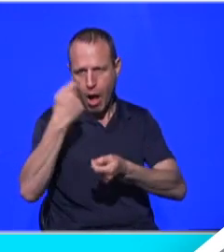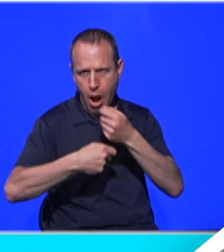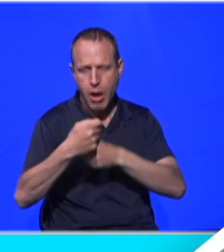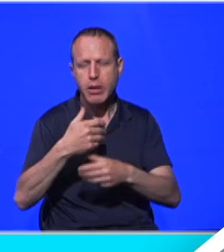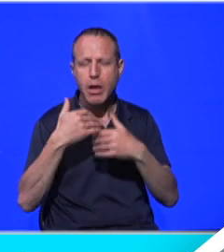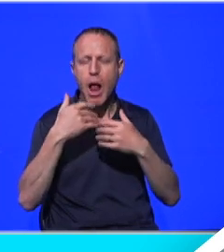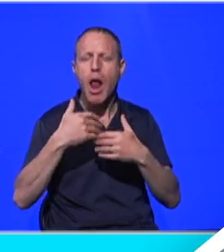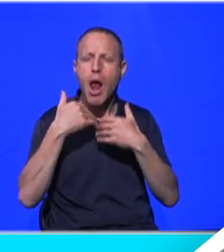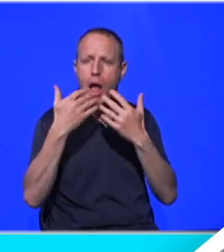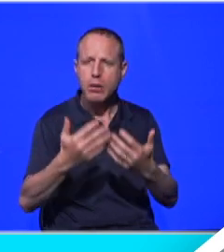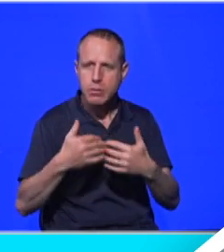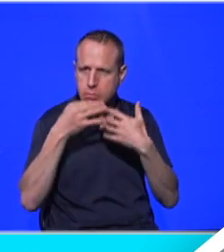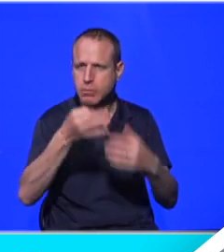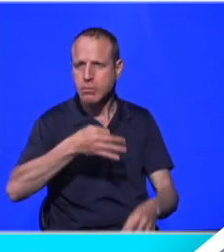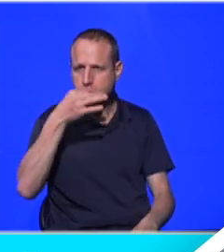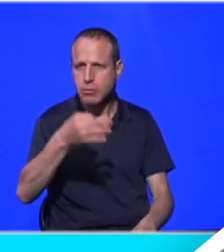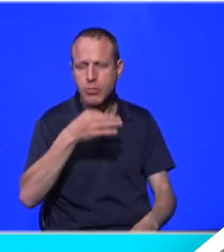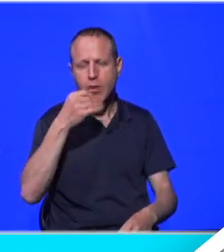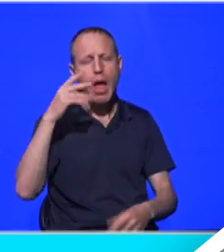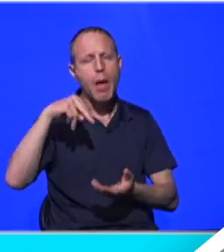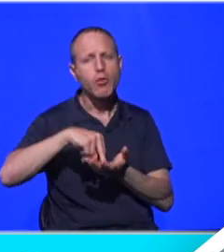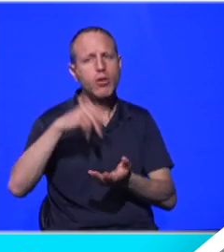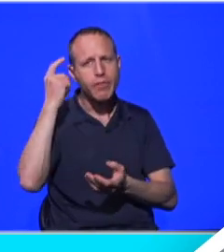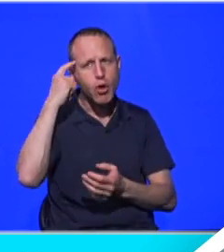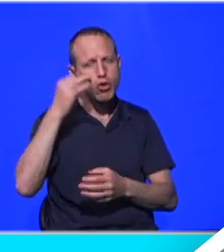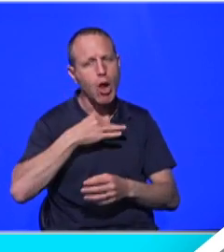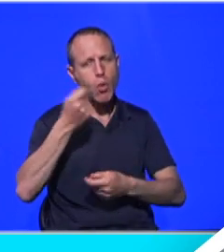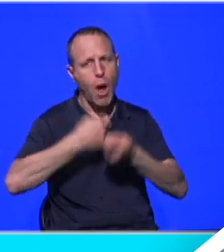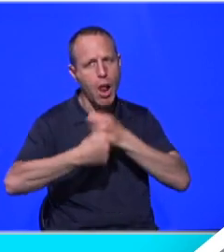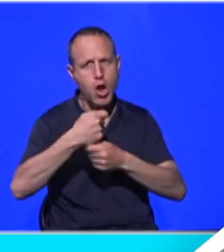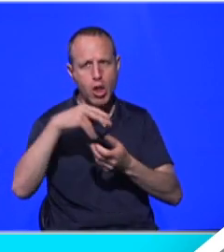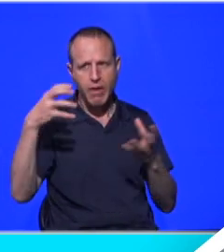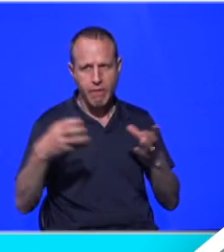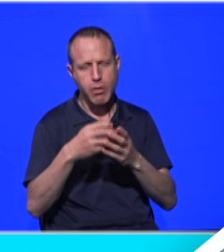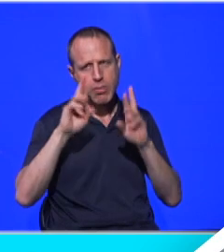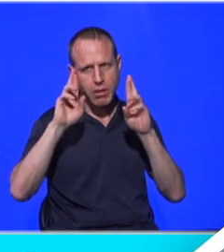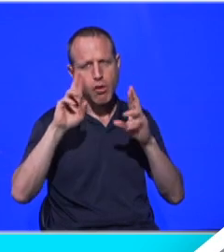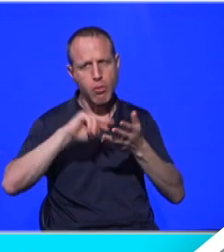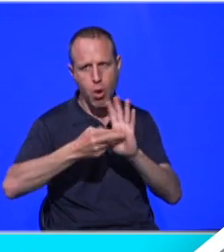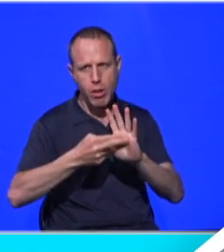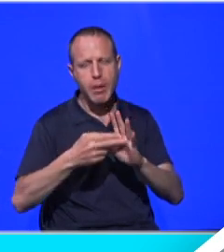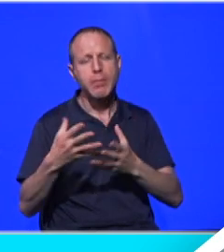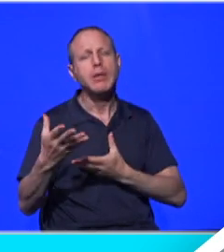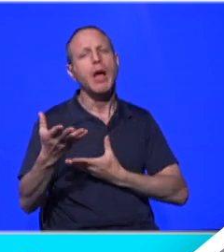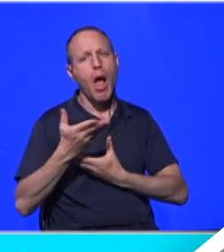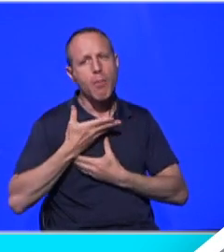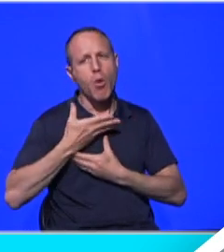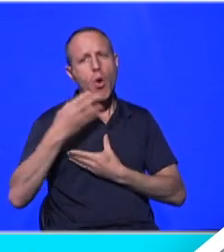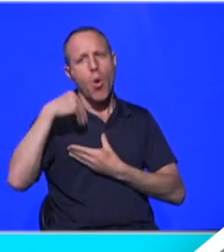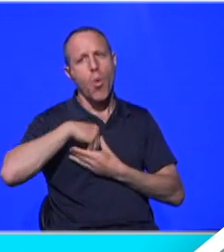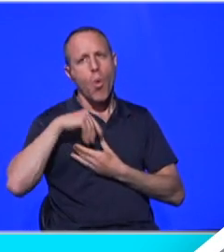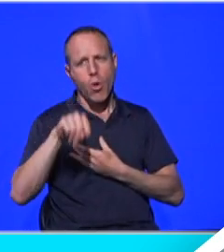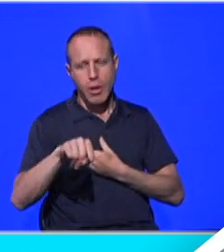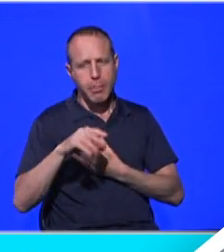להטיף למען דעותינו ועמדותינו הכלכליות והחברתיות, בתקווה שהפוליטיקאים יאמצו אותם. אוקיי.